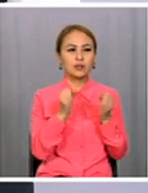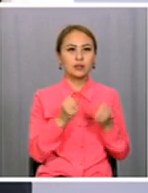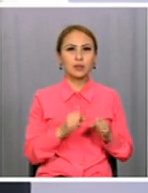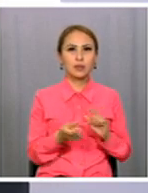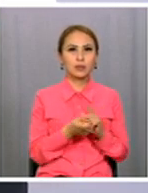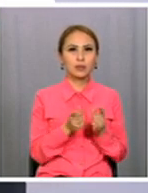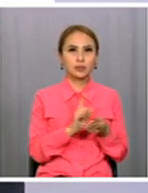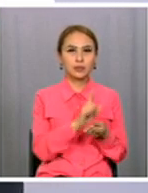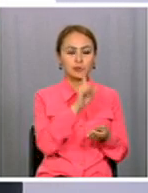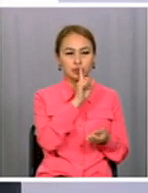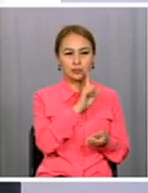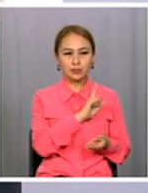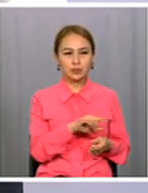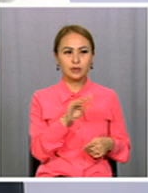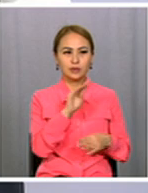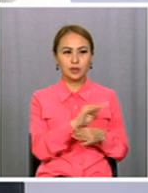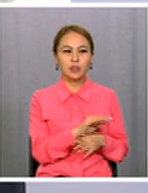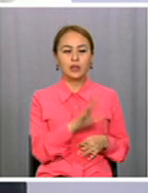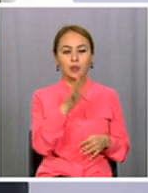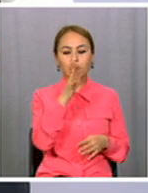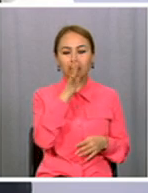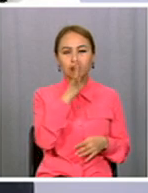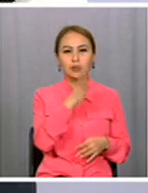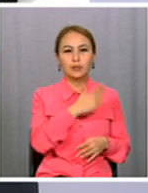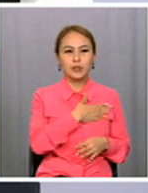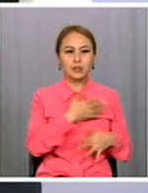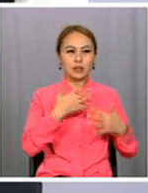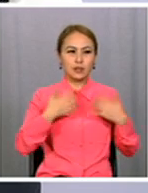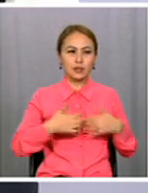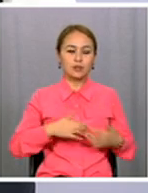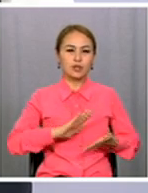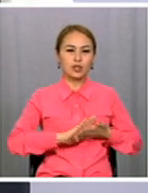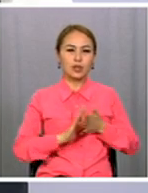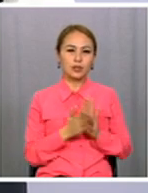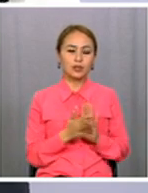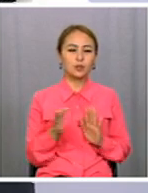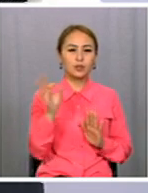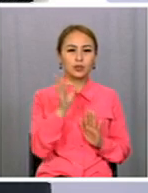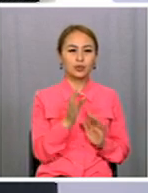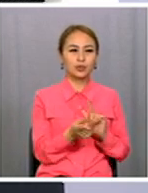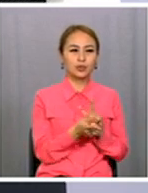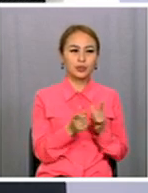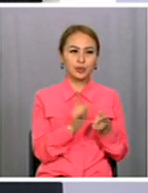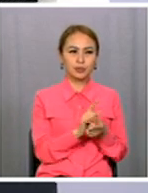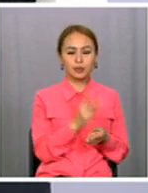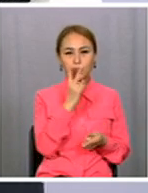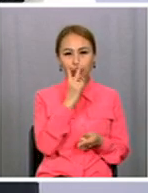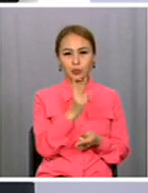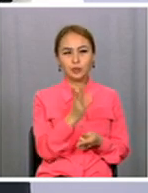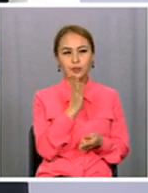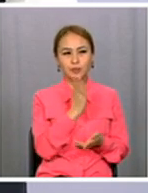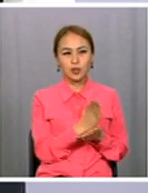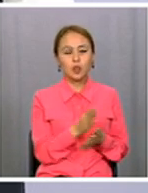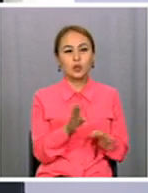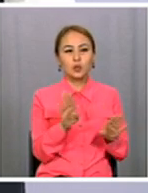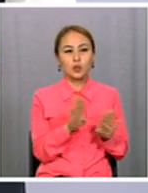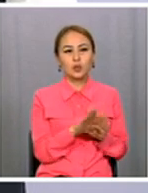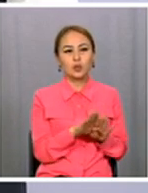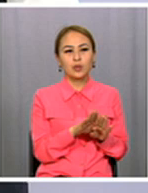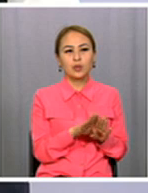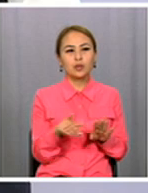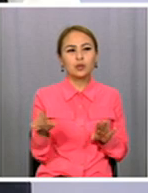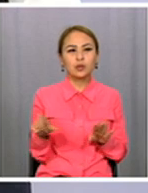өзгермейді және уақыттың біз есеп шарты бойынша өзгеріп тұрғанын көріп тұрмыз. Сонда